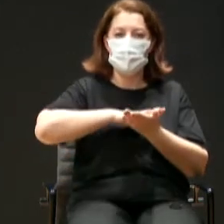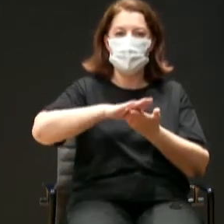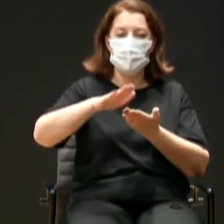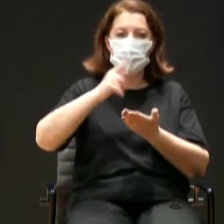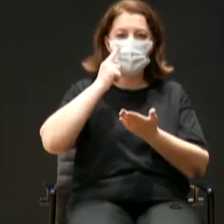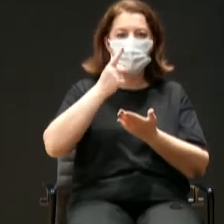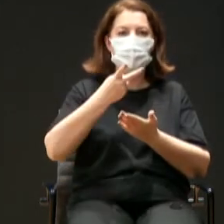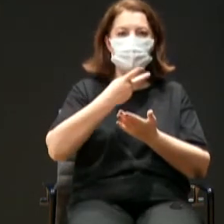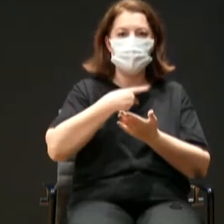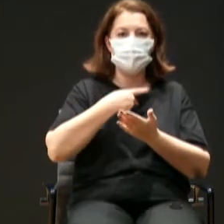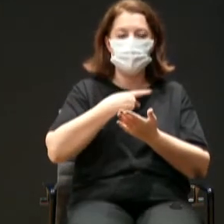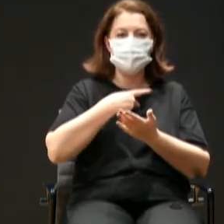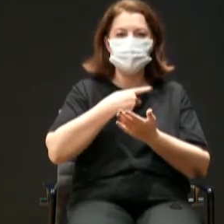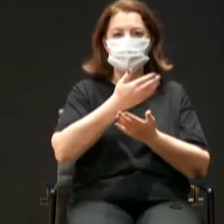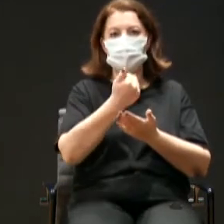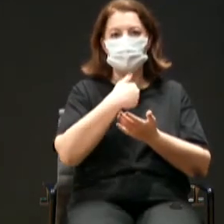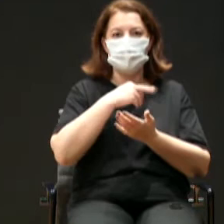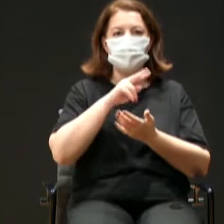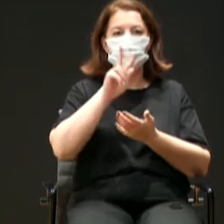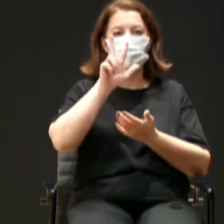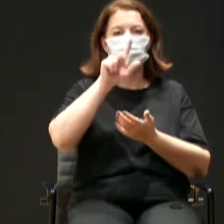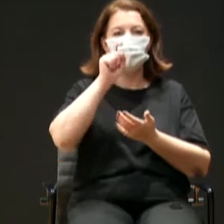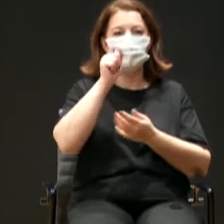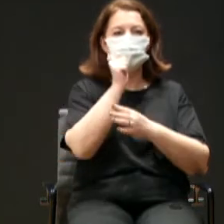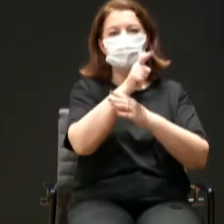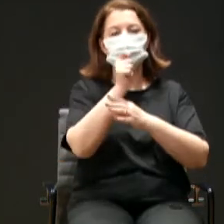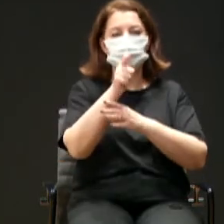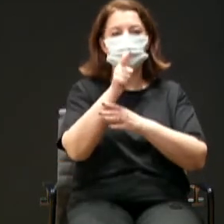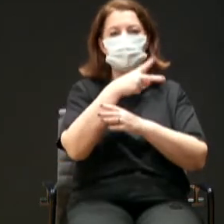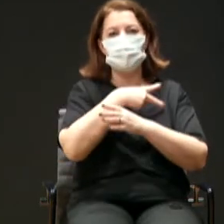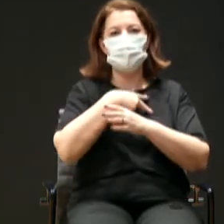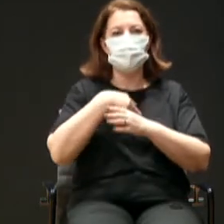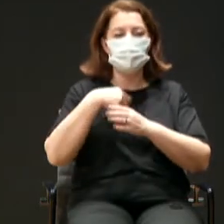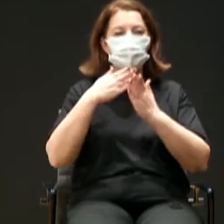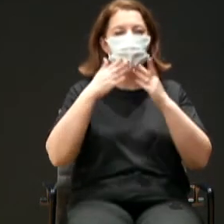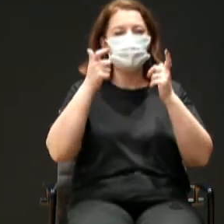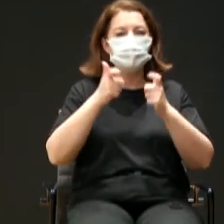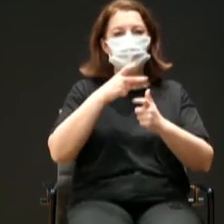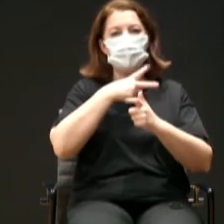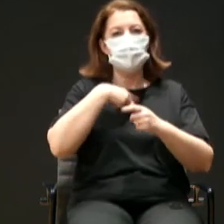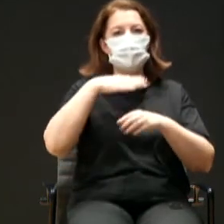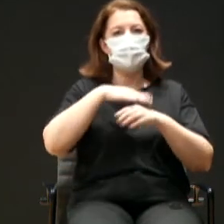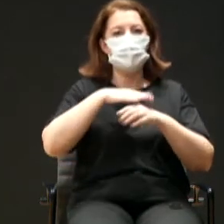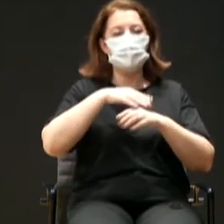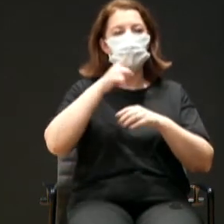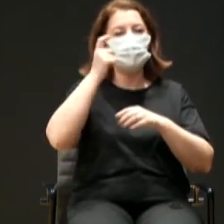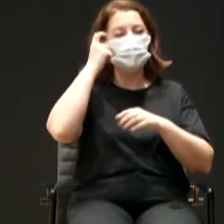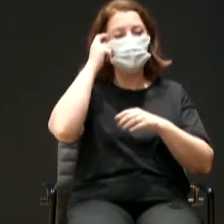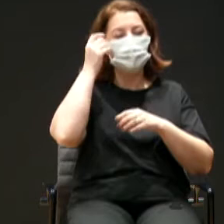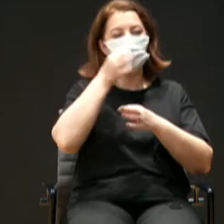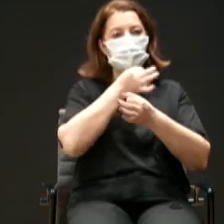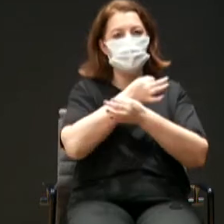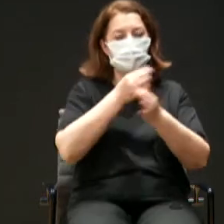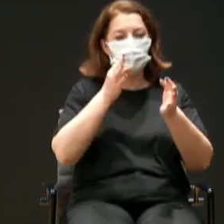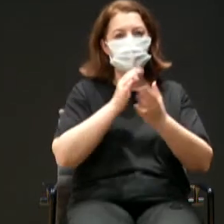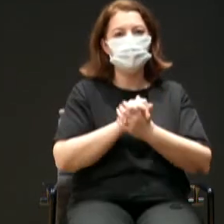ve diğer belediyelerle de aynı şekilde yapılan. Evet, tüm belediyelere Büyükşehir Belediyesi'nin yaptığı bir hibedir. Evet,